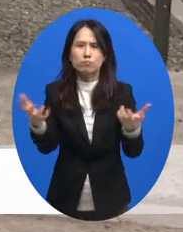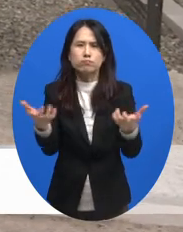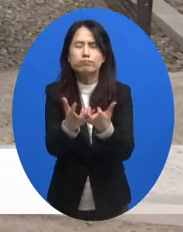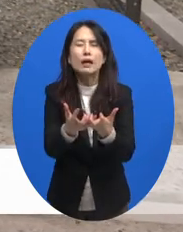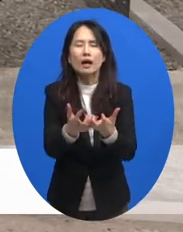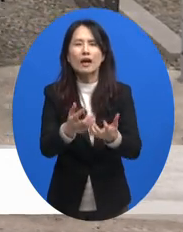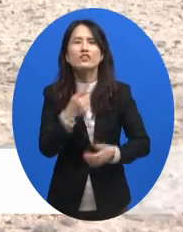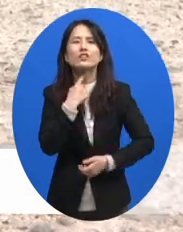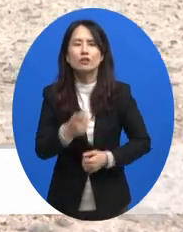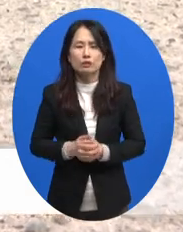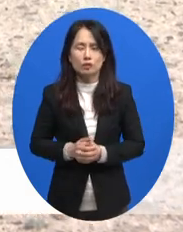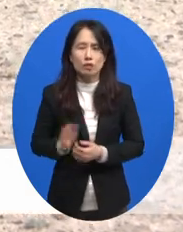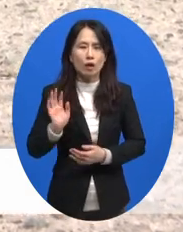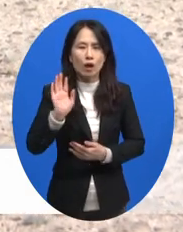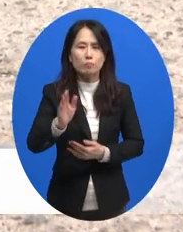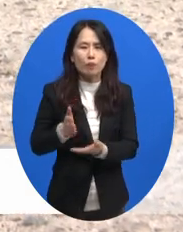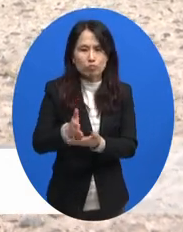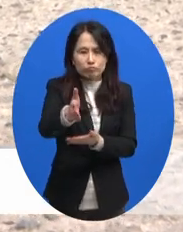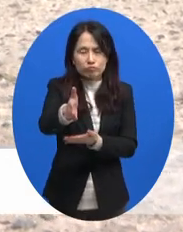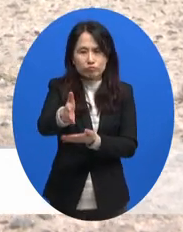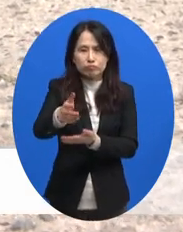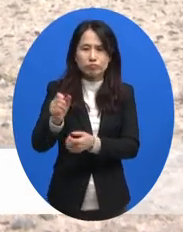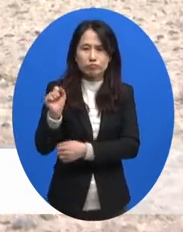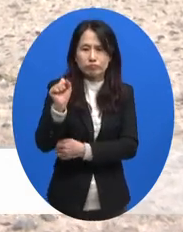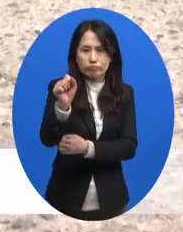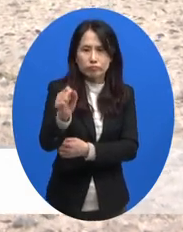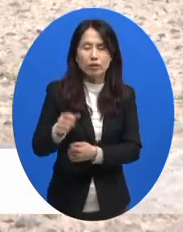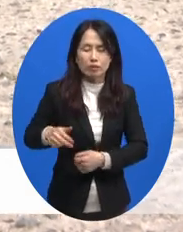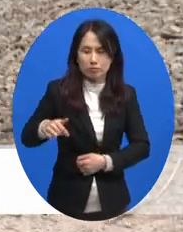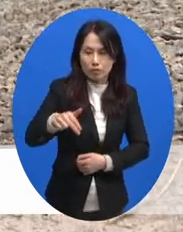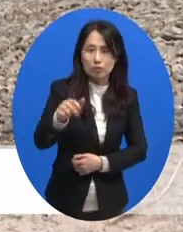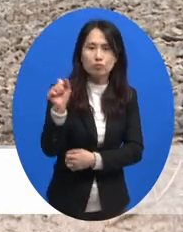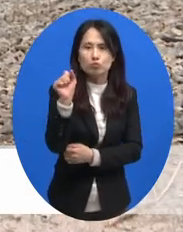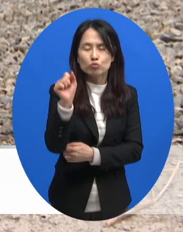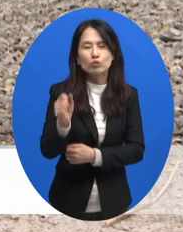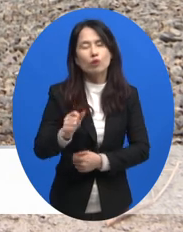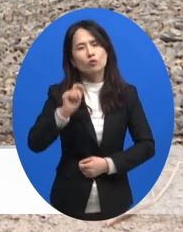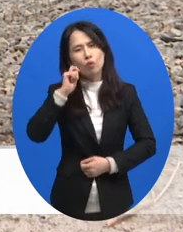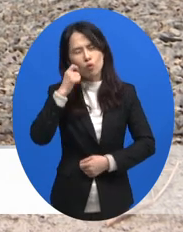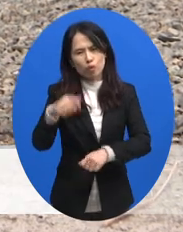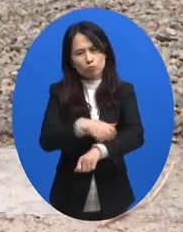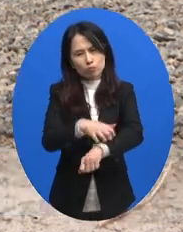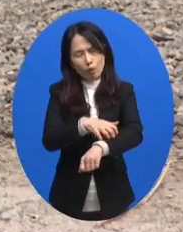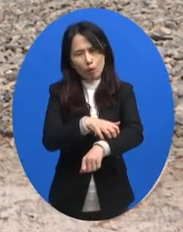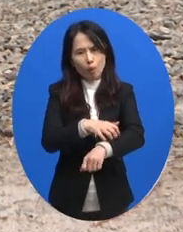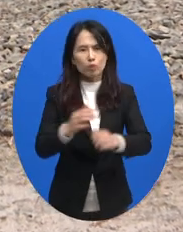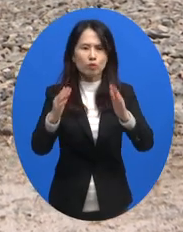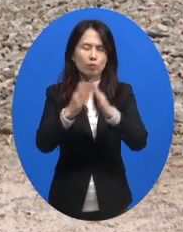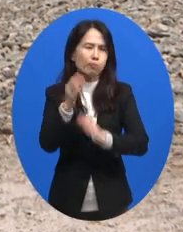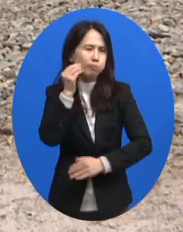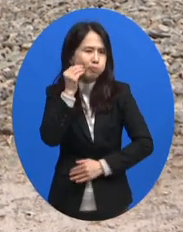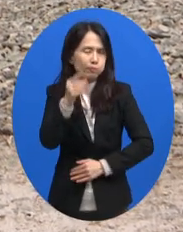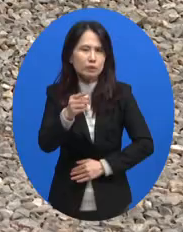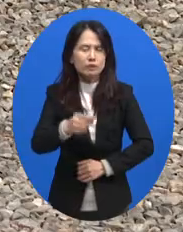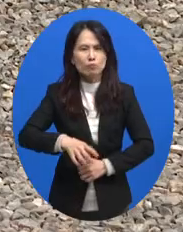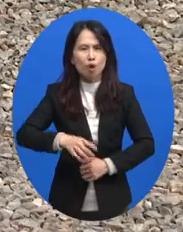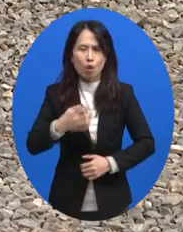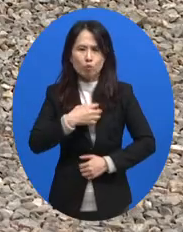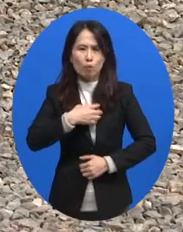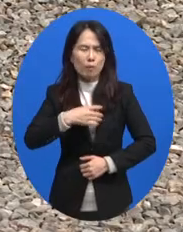또 일방통행도로라 주차와 통행이 불편하고 빈집이 위험해 보인다는 민원도 잦았습니다 이에